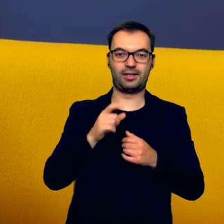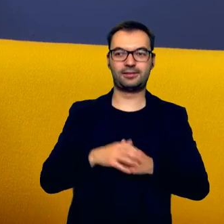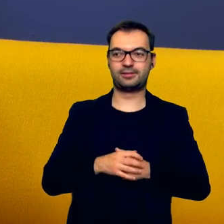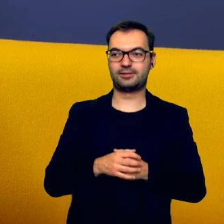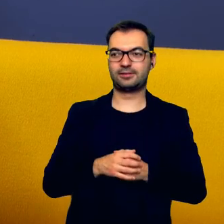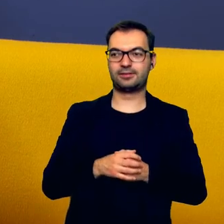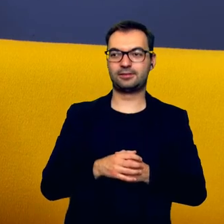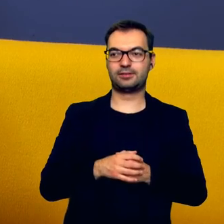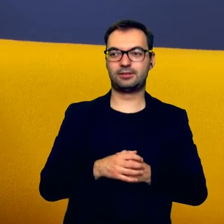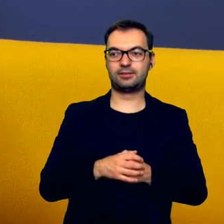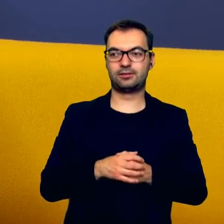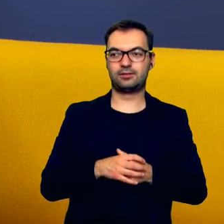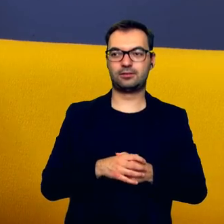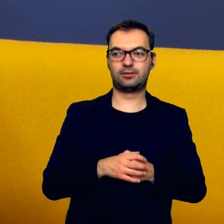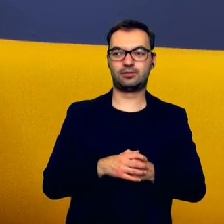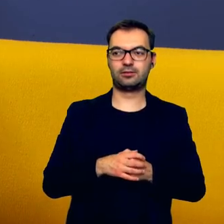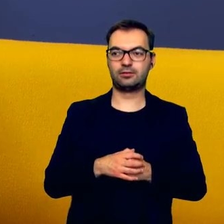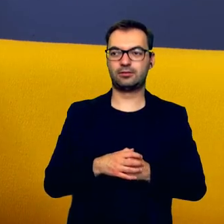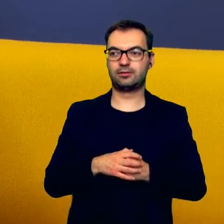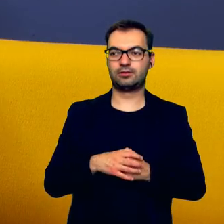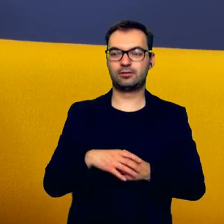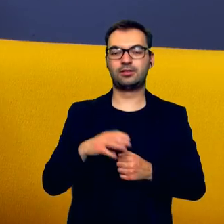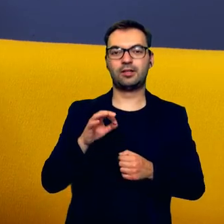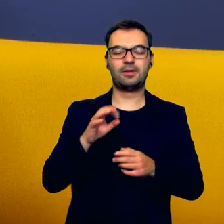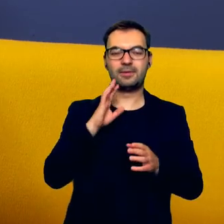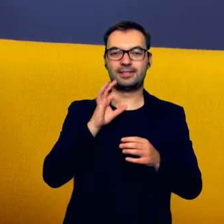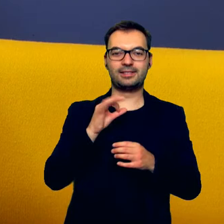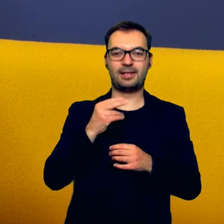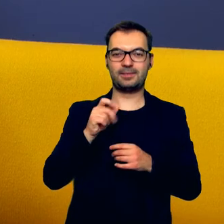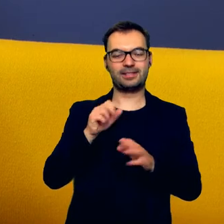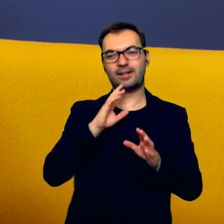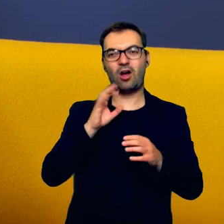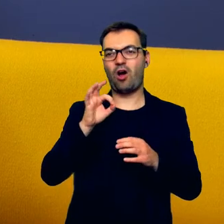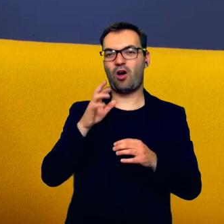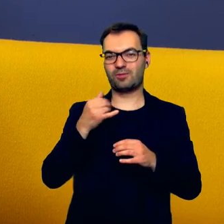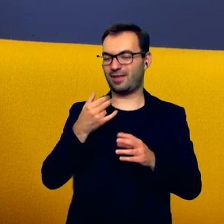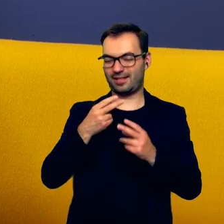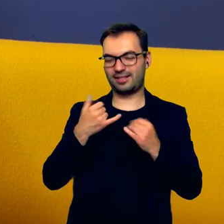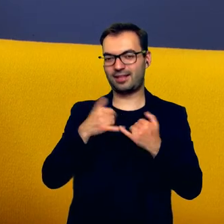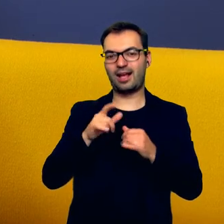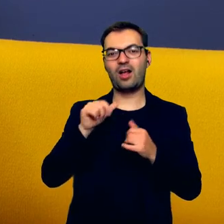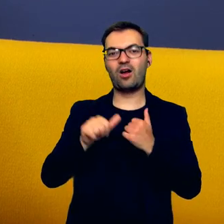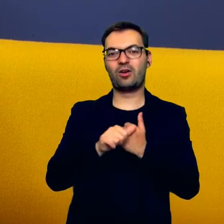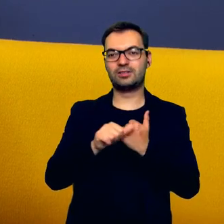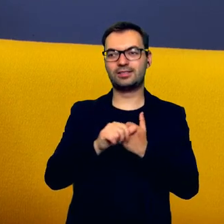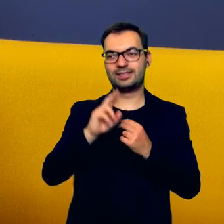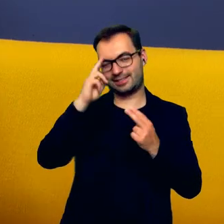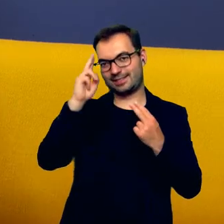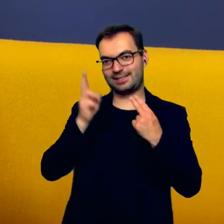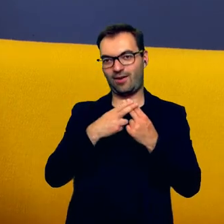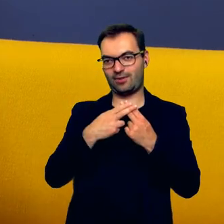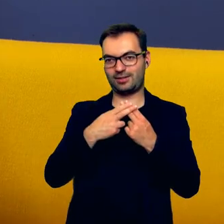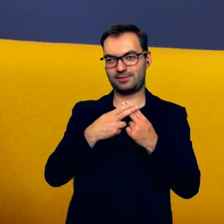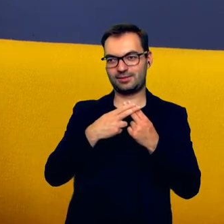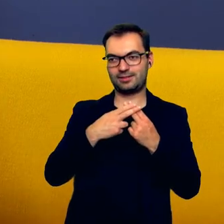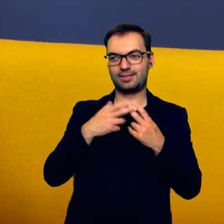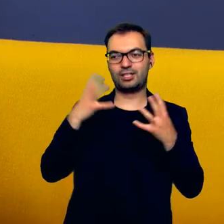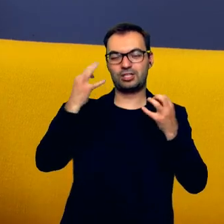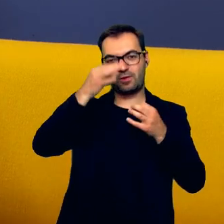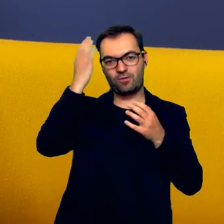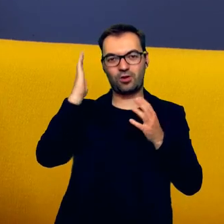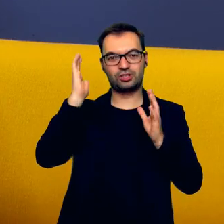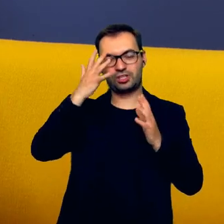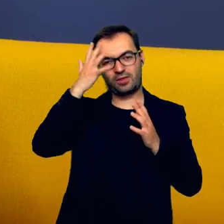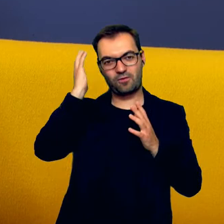powiedzieć. Mm-hmm. Oczywiście Ormianie to nie są Semici, ale mówimy tutaj o pewnym takim stereotypie